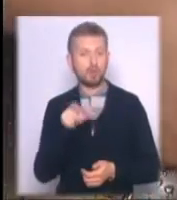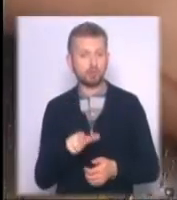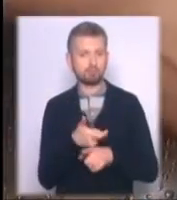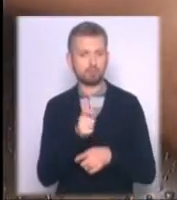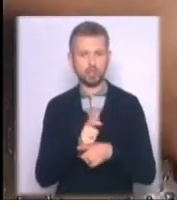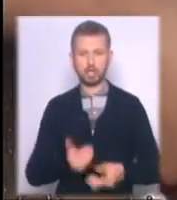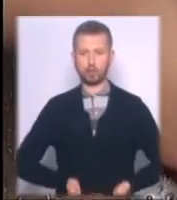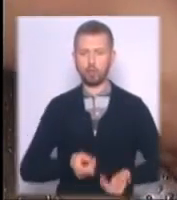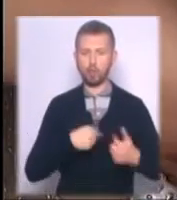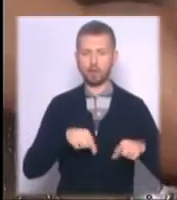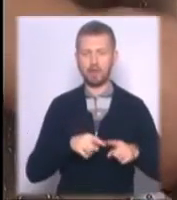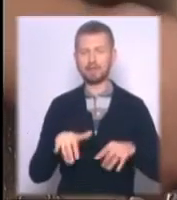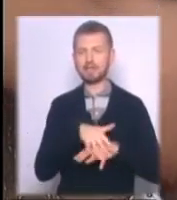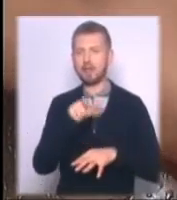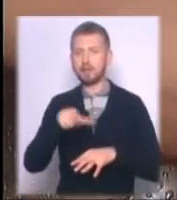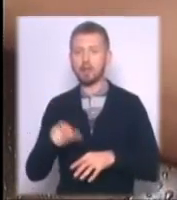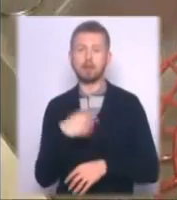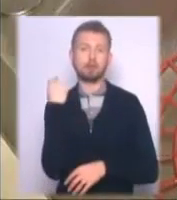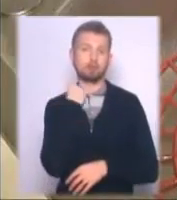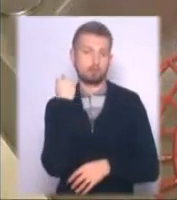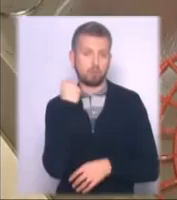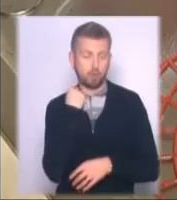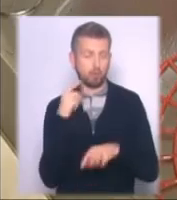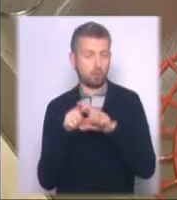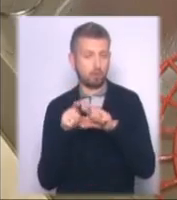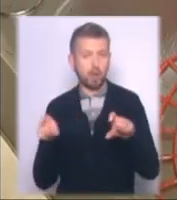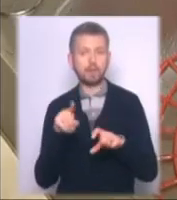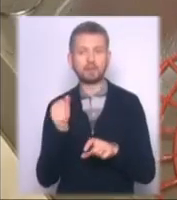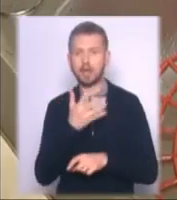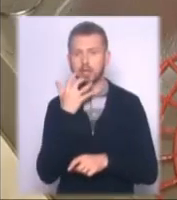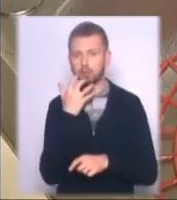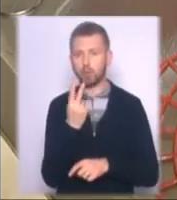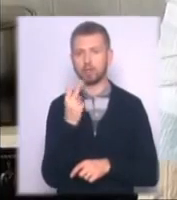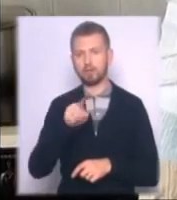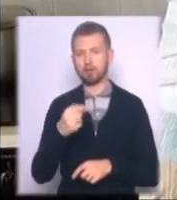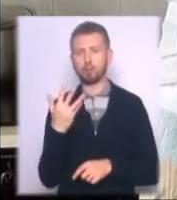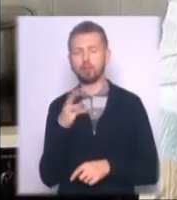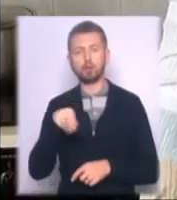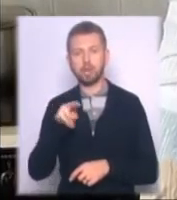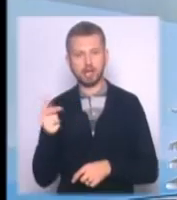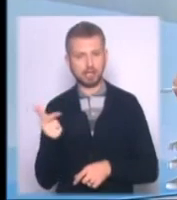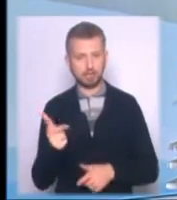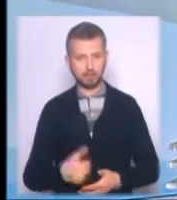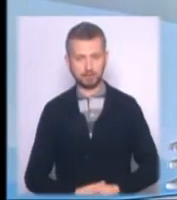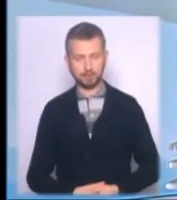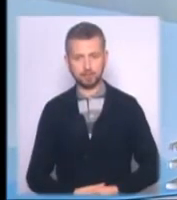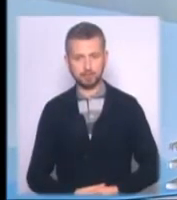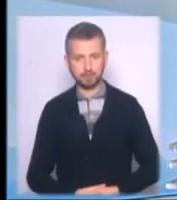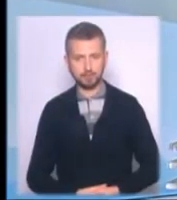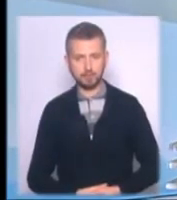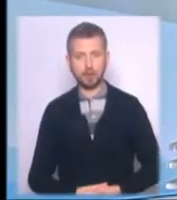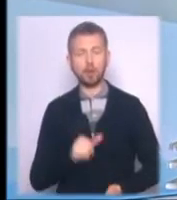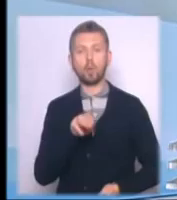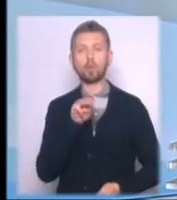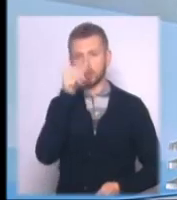житлові організації та населення, заборгували компанії за тепло 2,5 мільярди гривень. У